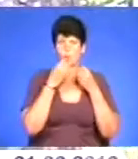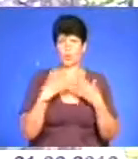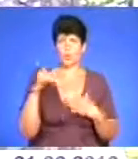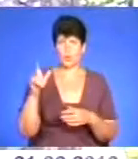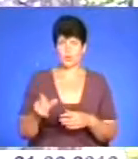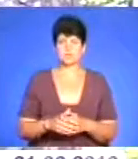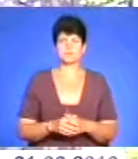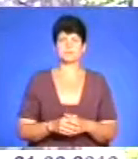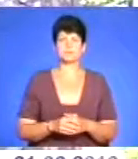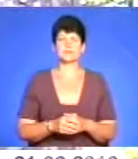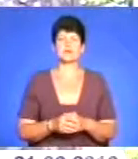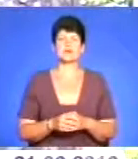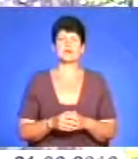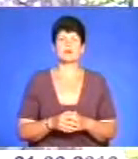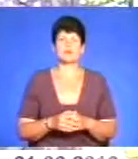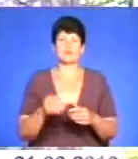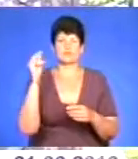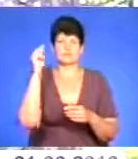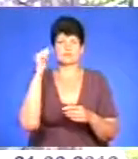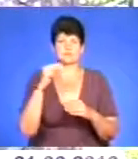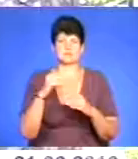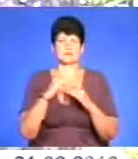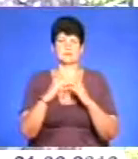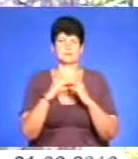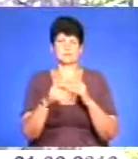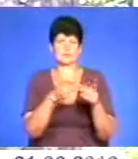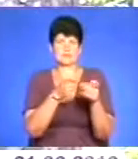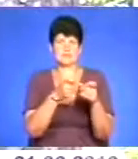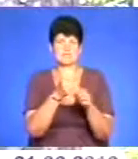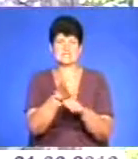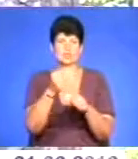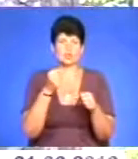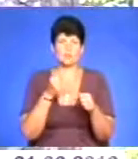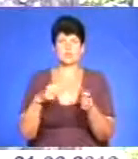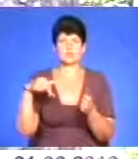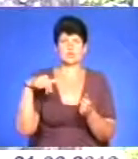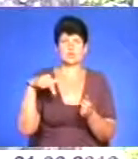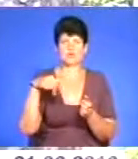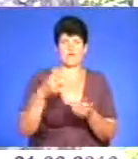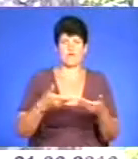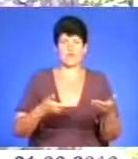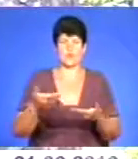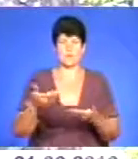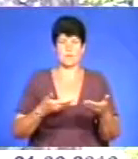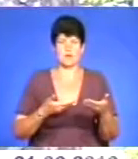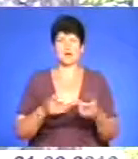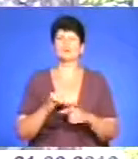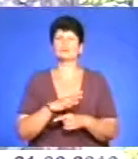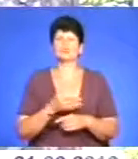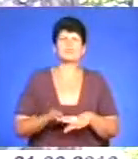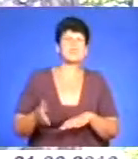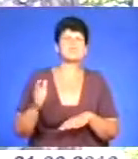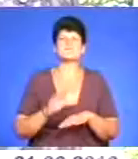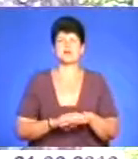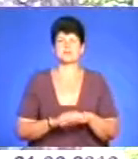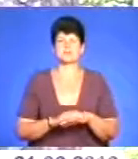Вчився, ну, стріляли на полігоні з автомата, ну, та інша строєва, ходьба. Угу. Це було найважче?